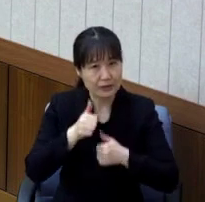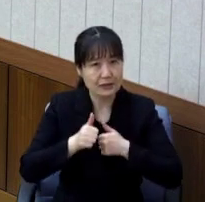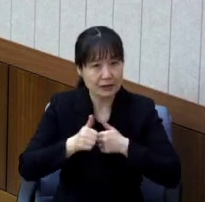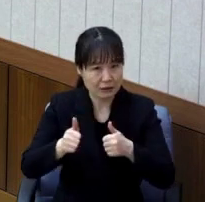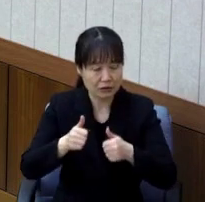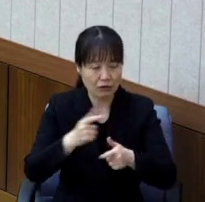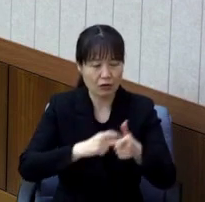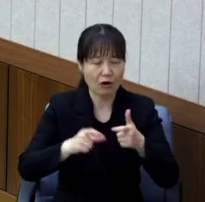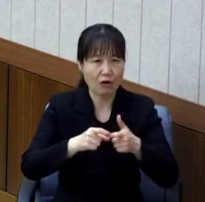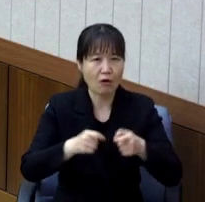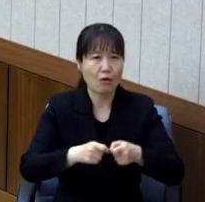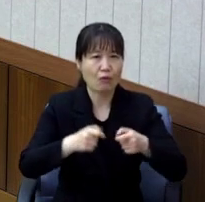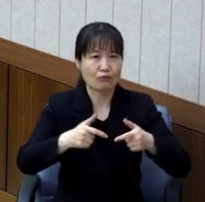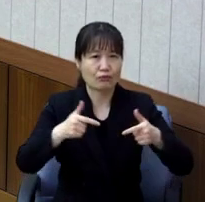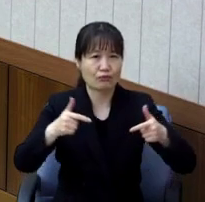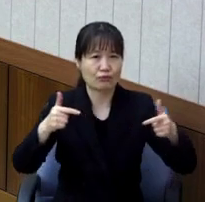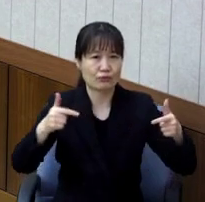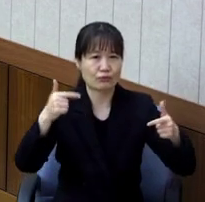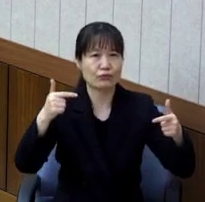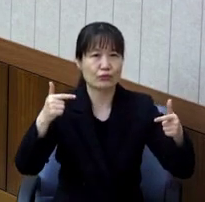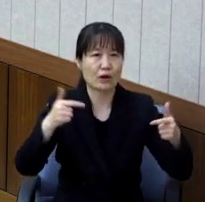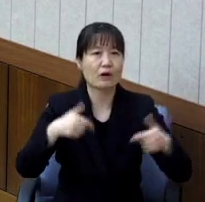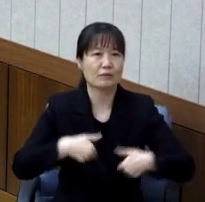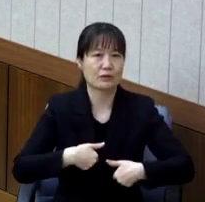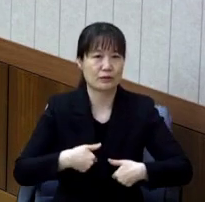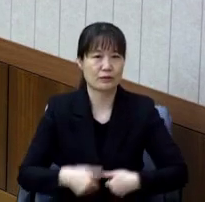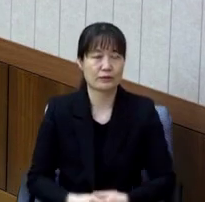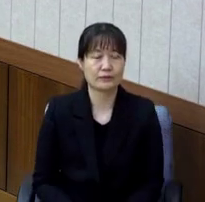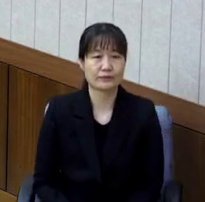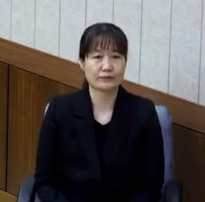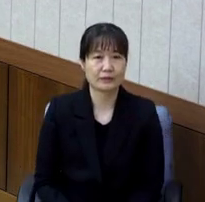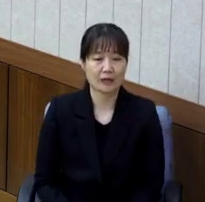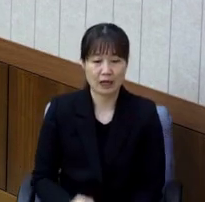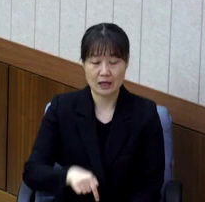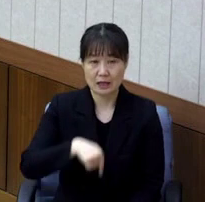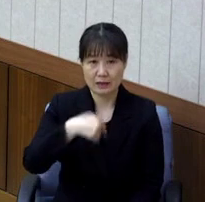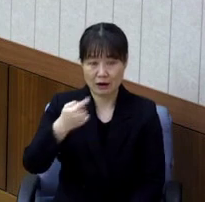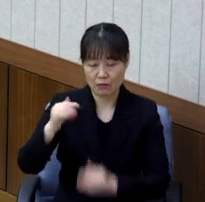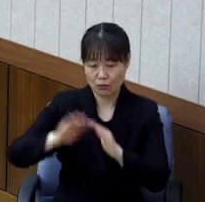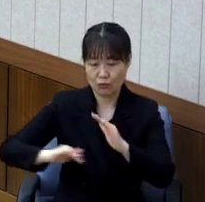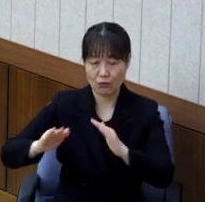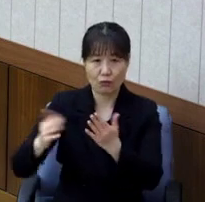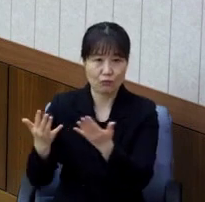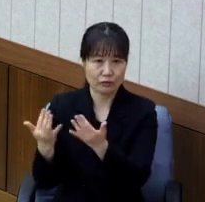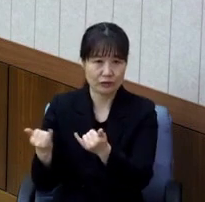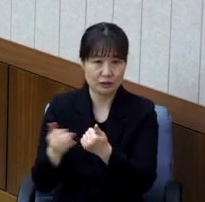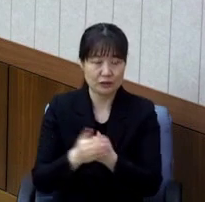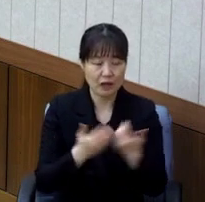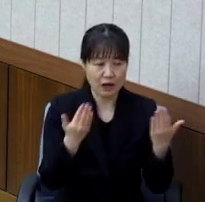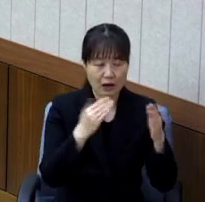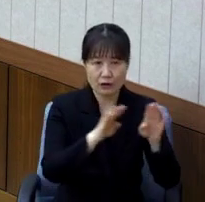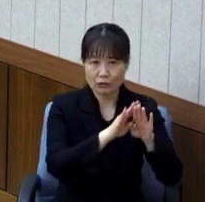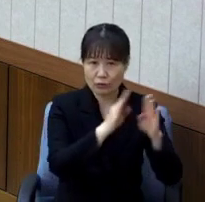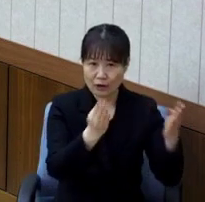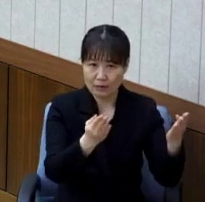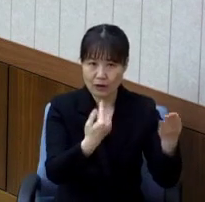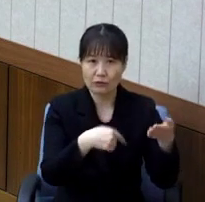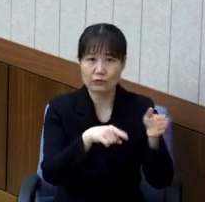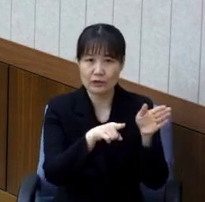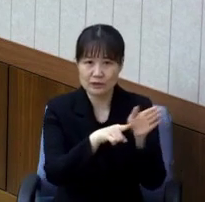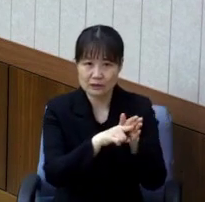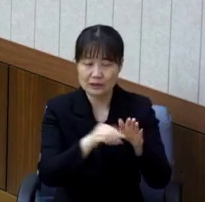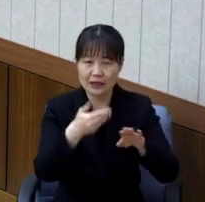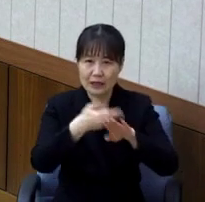점진적으로 시스템을 확대해 나갈 필요가 있을 것입니다 다음으로 집행부는 학교 시설 개방 활성화를 모색하기 위한